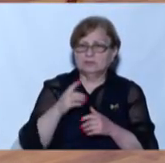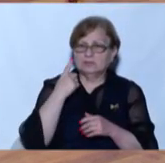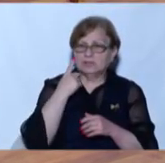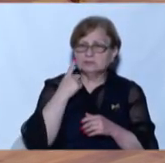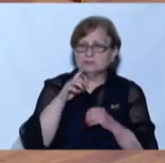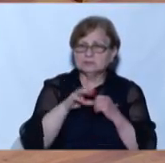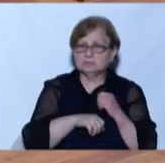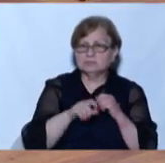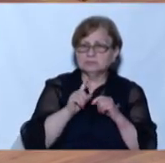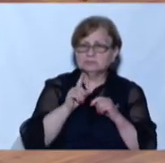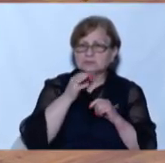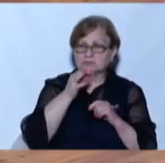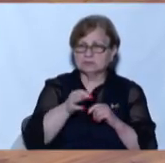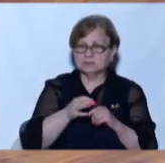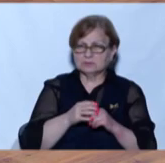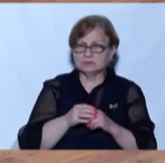რომ კიდევ გითხრათ.